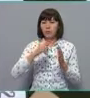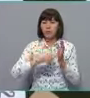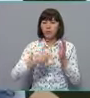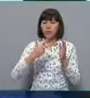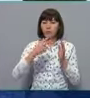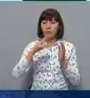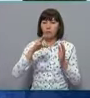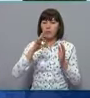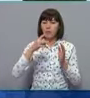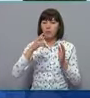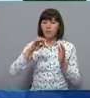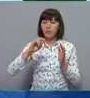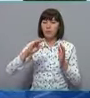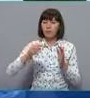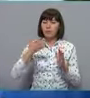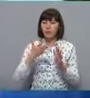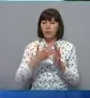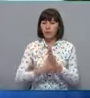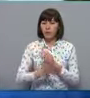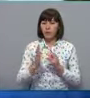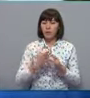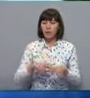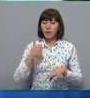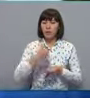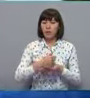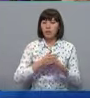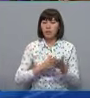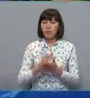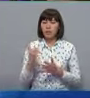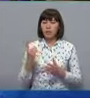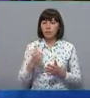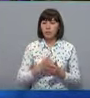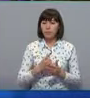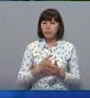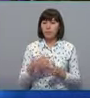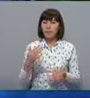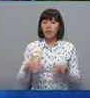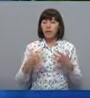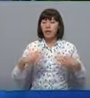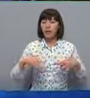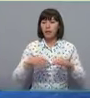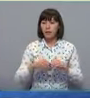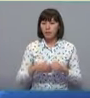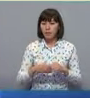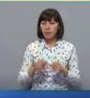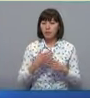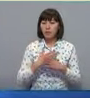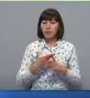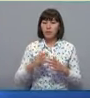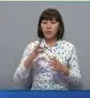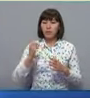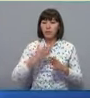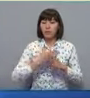2-3 триллион теңге қаржы жұмсалмақ. Бұл енді басты бағыттары, біріншіден аз қамтылған отбасыларына көмектесу, әлеуметтік